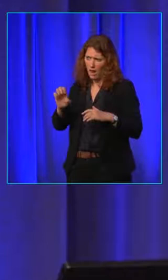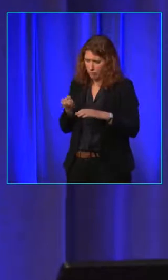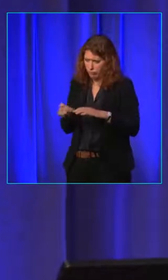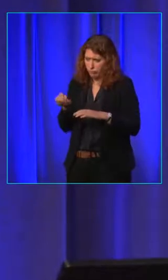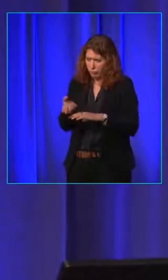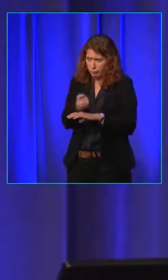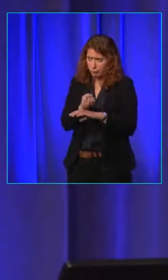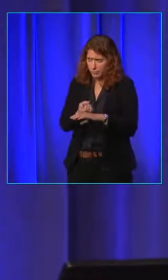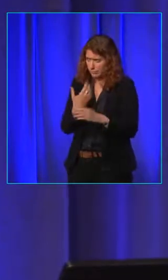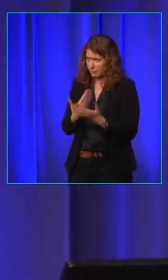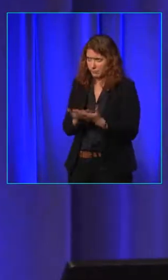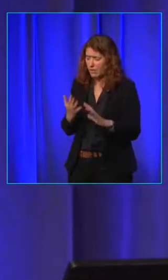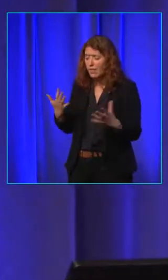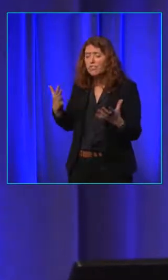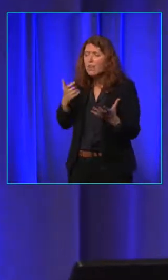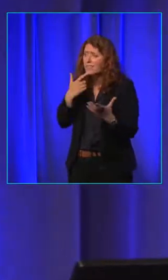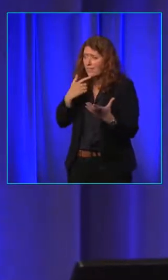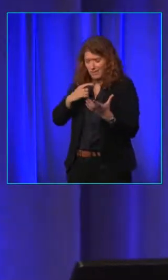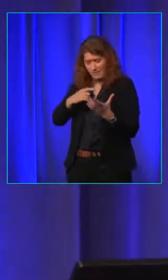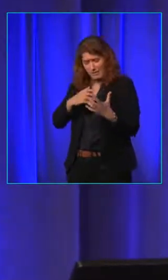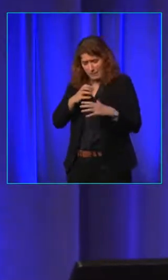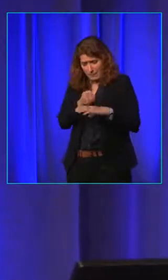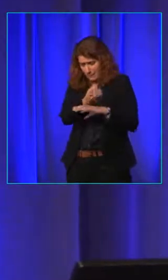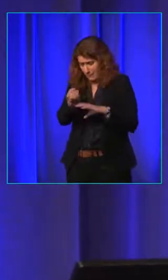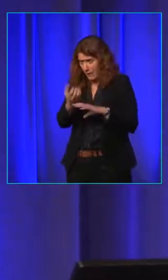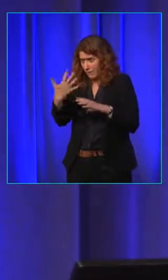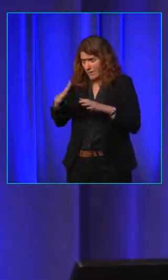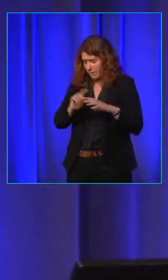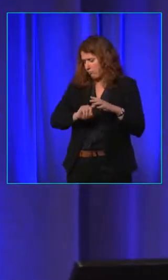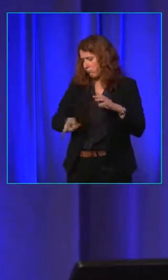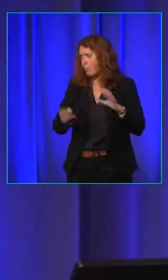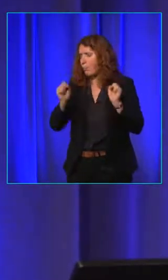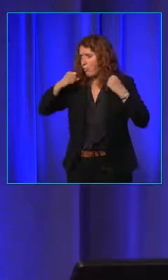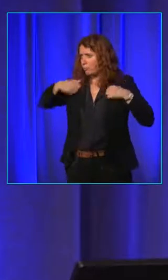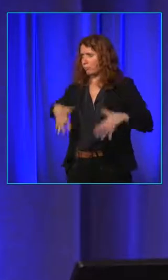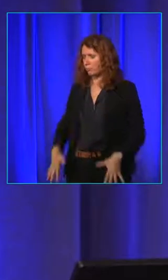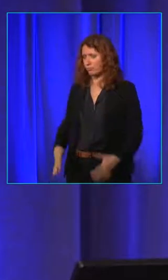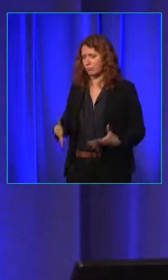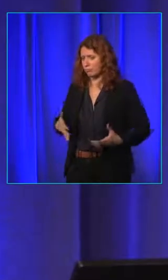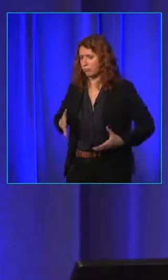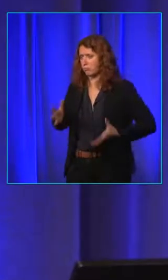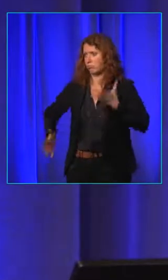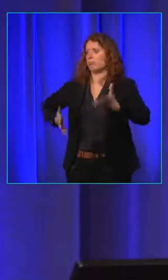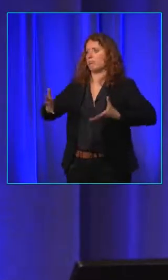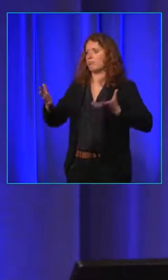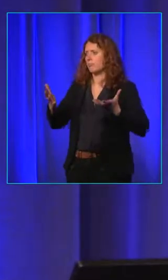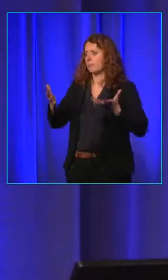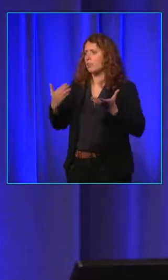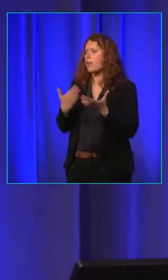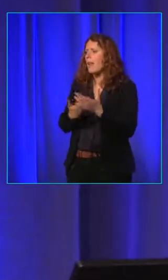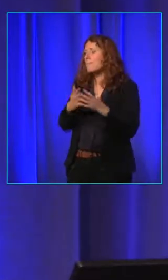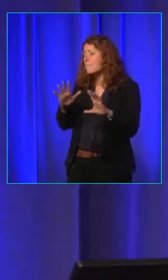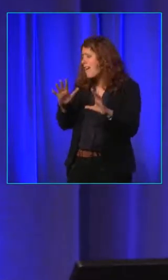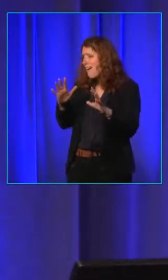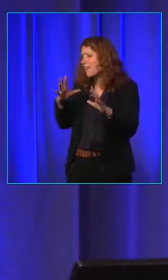l'ordre moteur, il est prêt à partir. Sauf, comme je l'ai dit tout à l'heure, il y a une inhibition motrice, c'est-à-dire qu'on parle de gate,